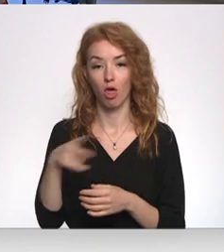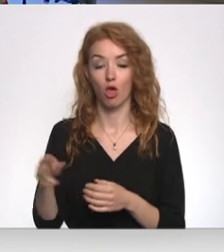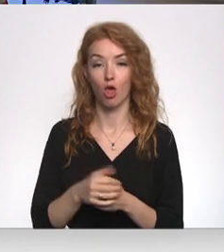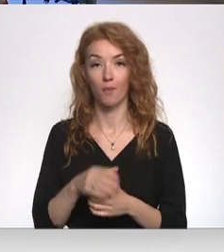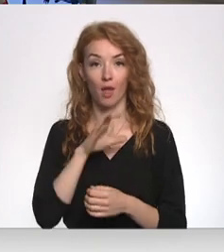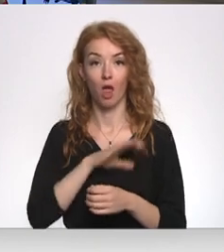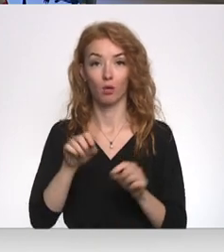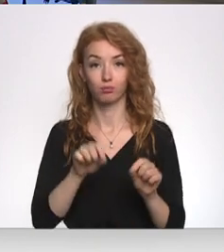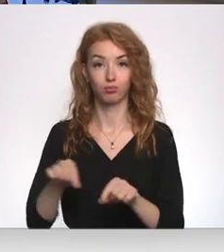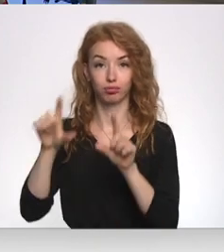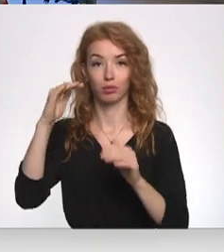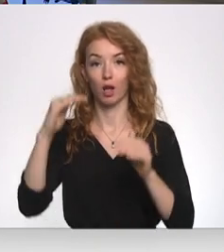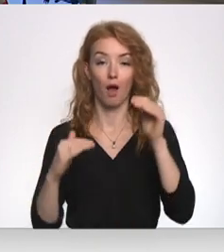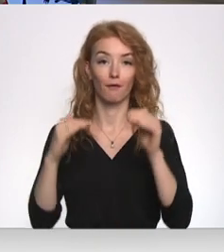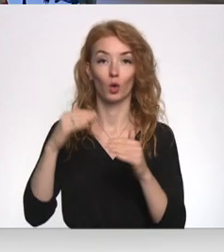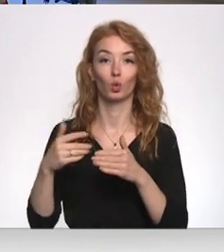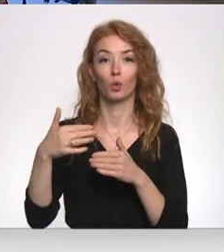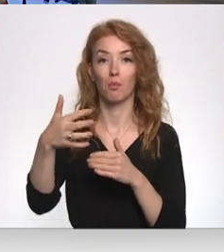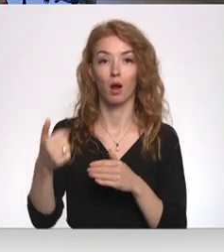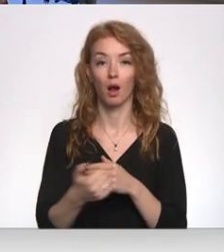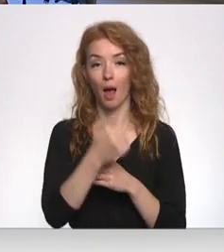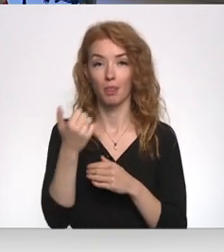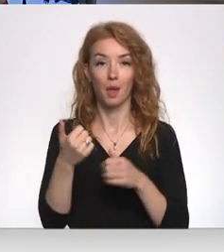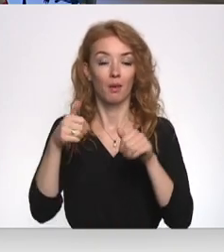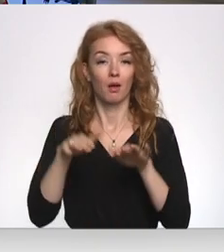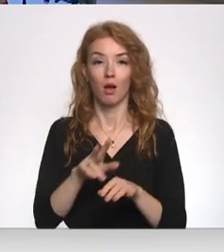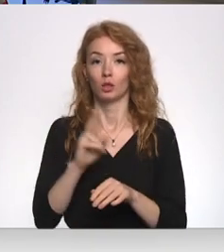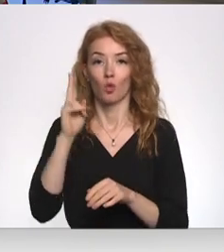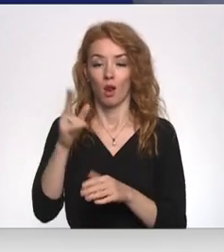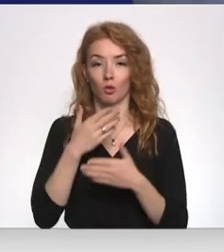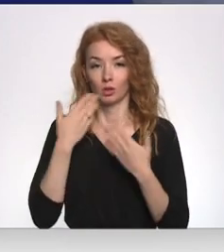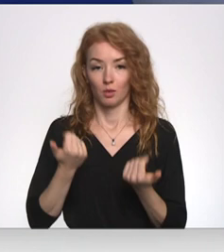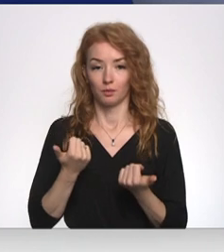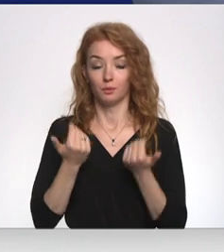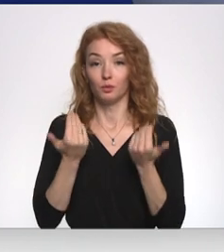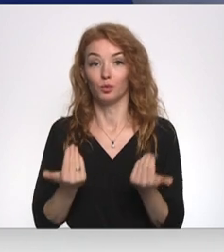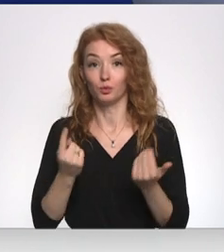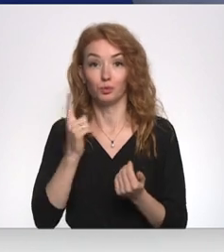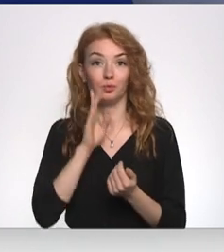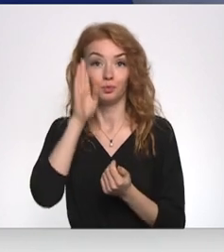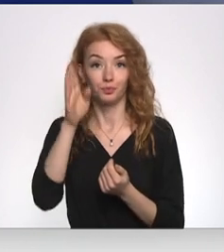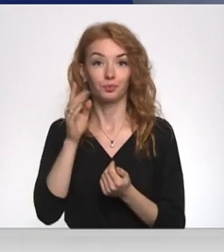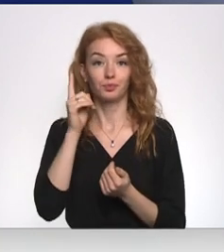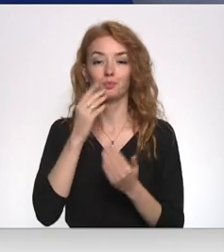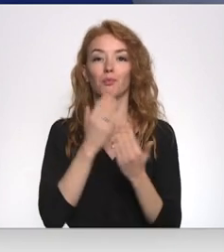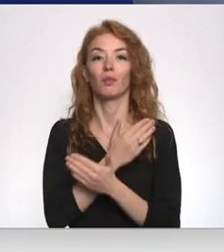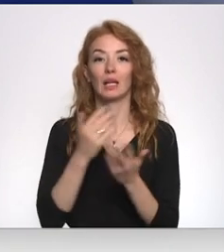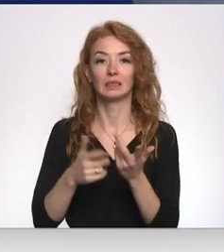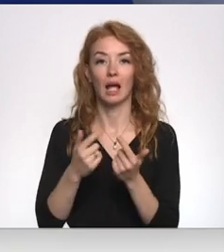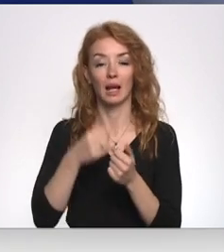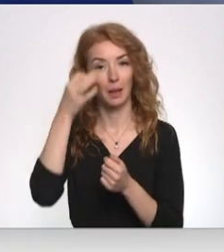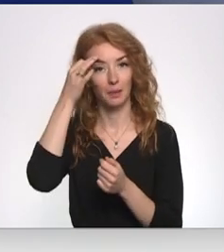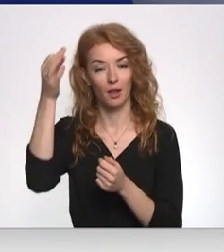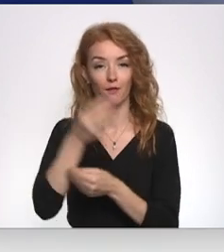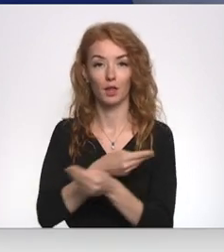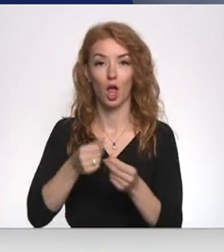Algu kāpuma grafiku tālākiem gadiem pašlaik pieņemt nesola. Tikai šorīt tika pēdējie skaiti precizēti